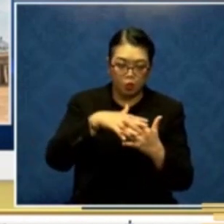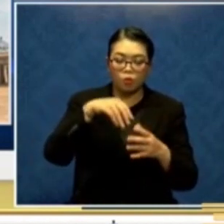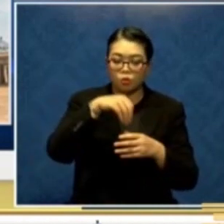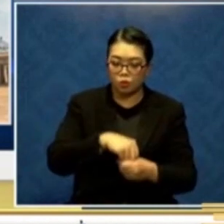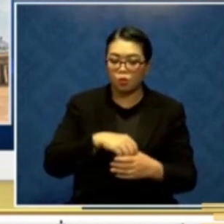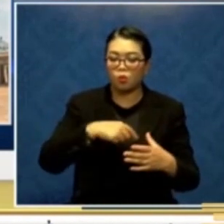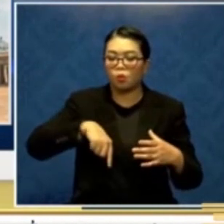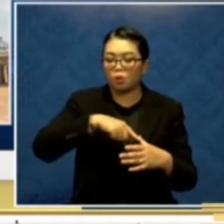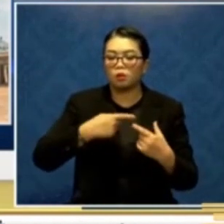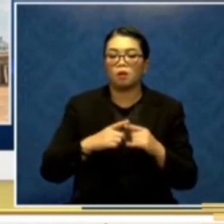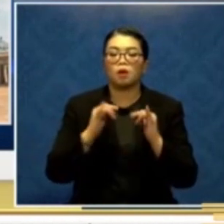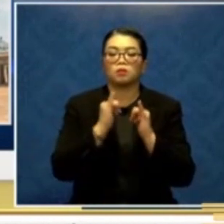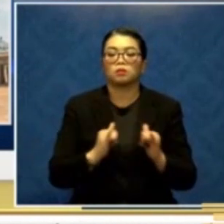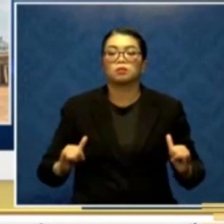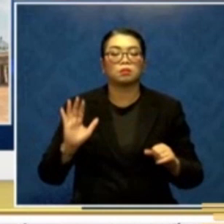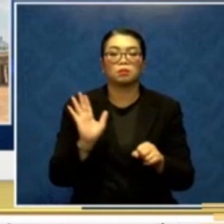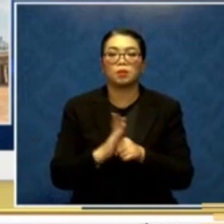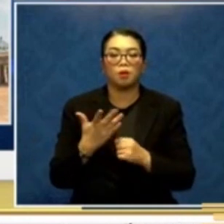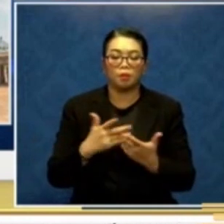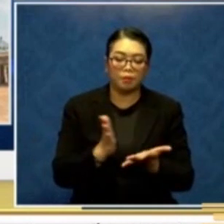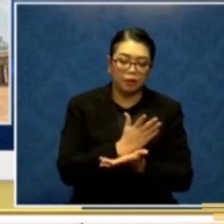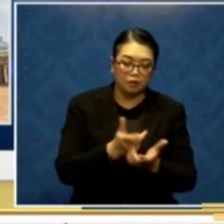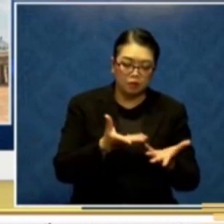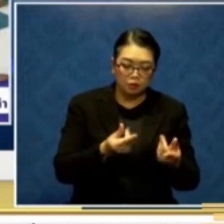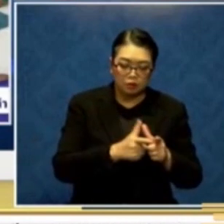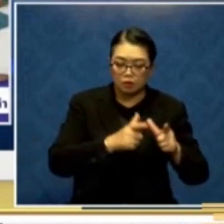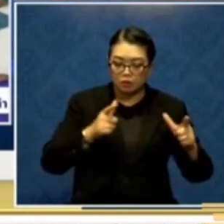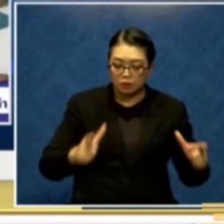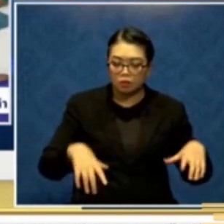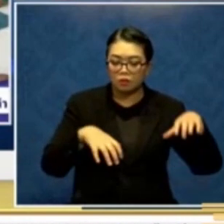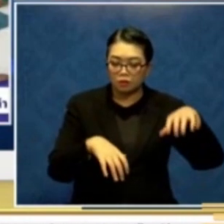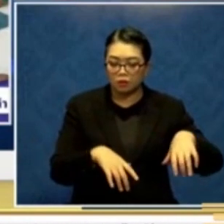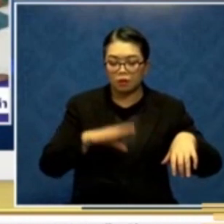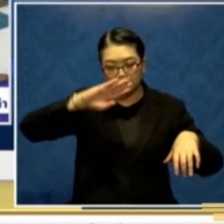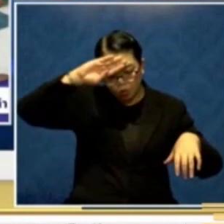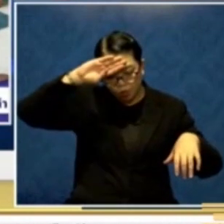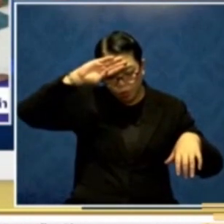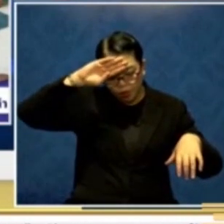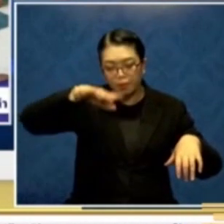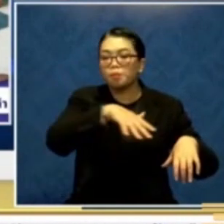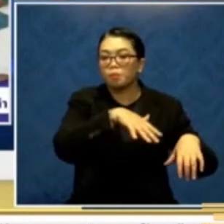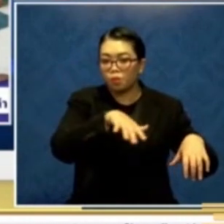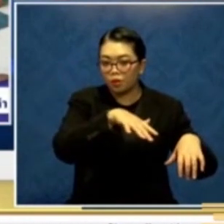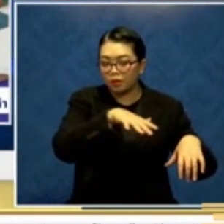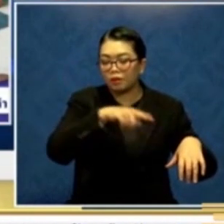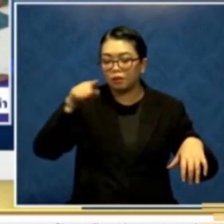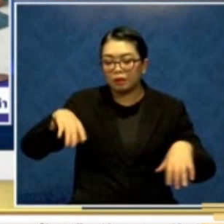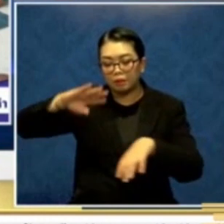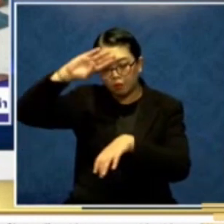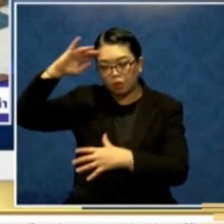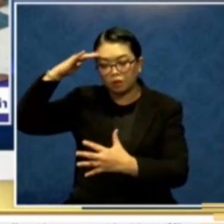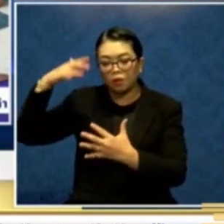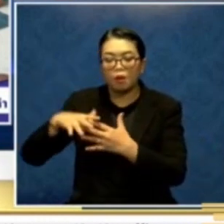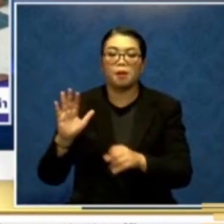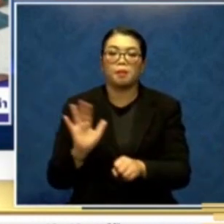ป่วยในแตมค่ชำกด้านสนาที่บำบัเนองจากเปกแใช้พื้ที่จากตกผู้ป่วยในทไมใชผปจิตเวทต่ให้ไมมย